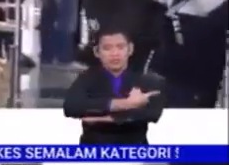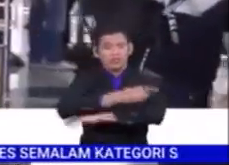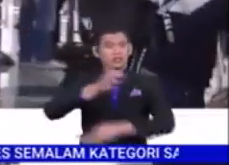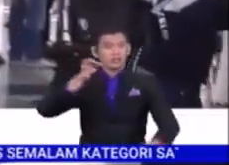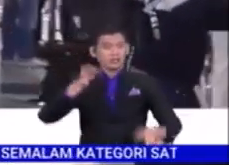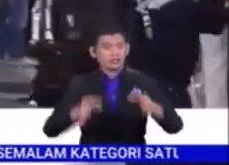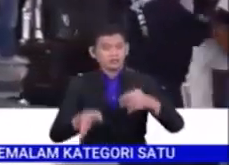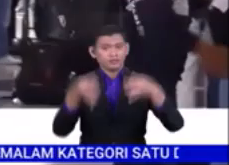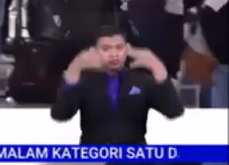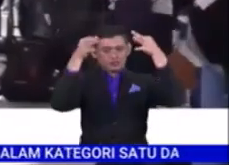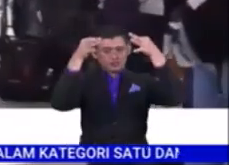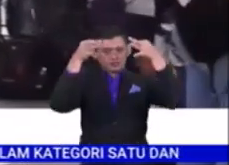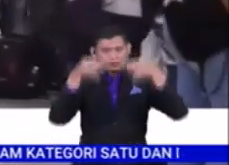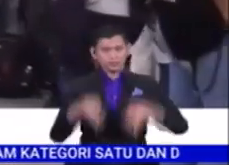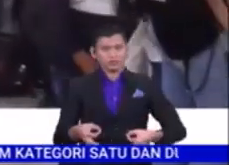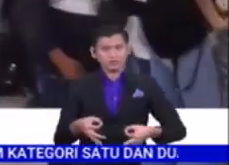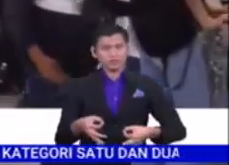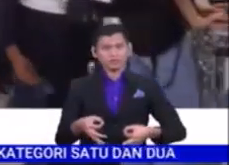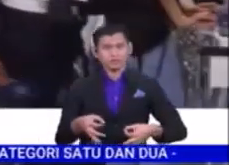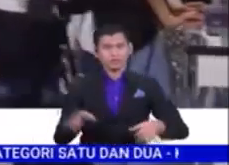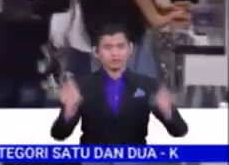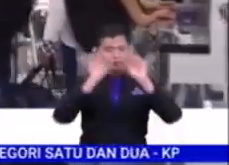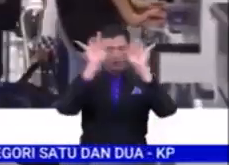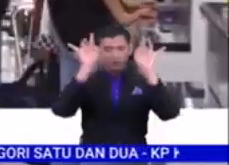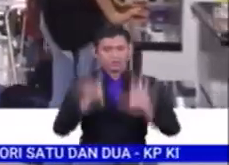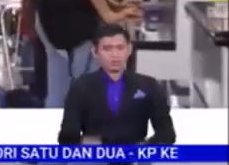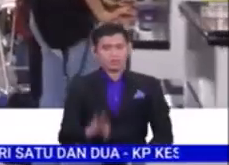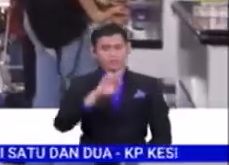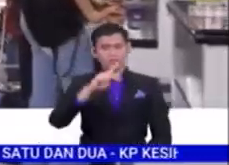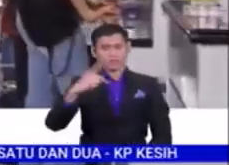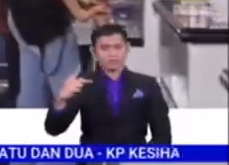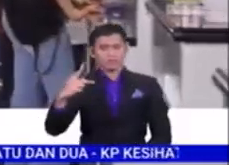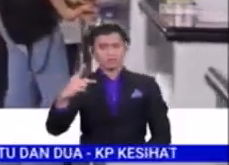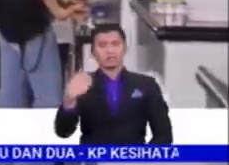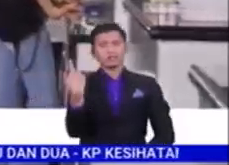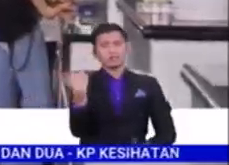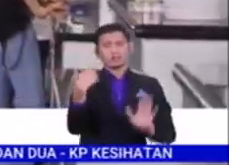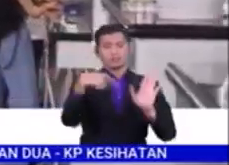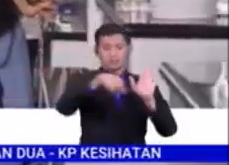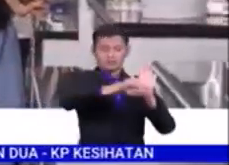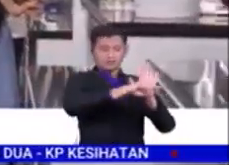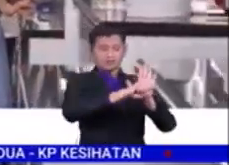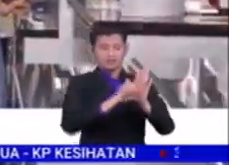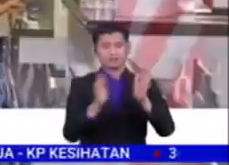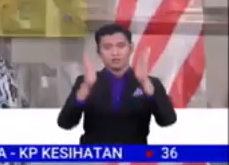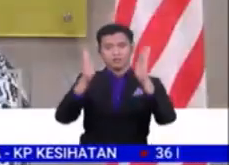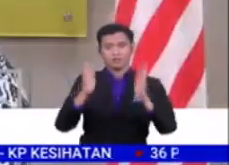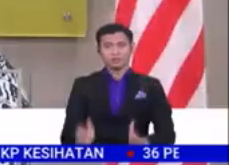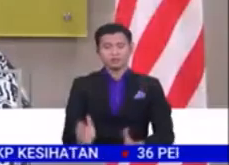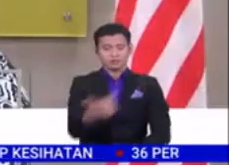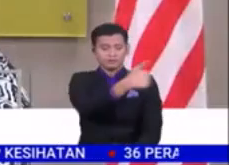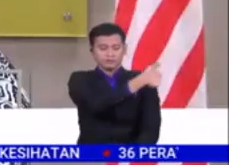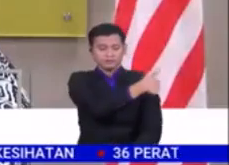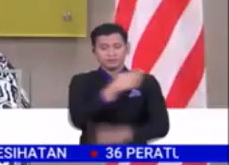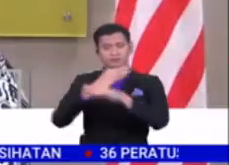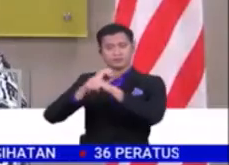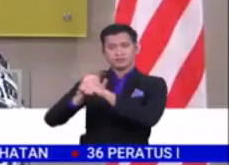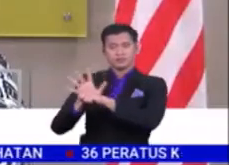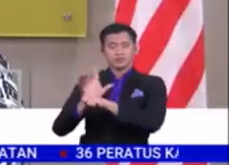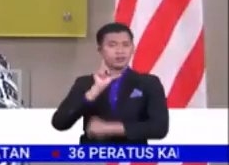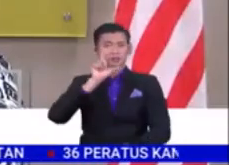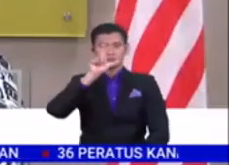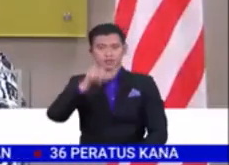Sekiranya keputusan ujian RTK antigen profesional adalah negatif, pengembara yang fully vaccinated, mereka tak